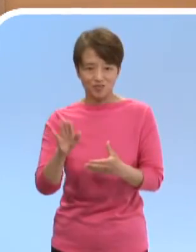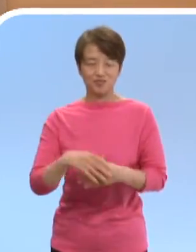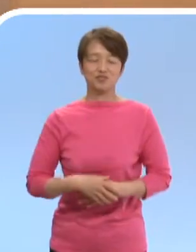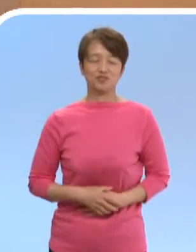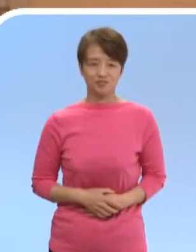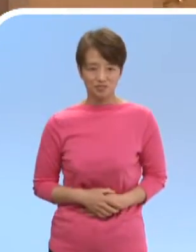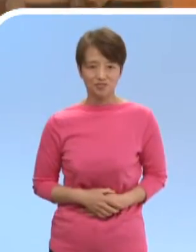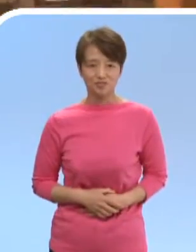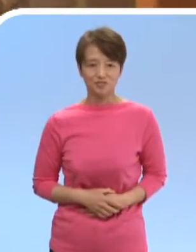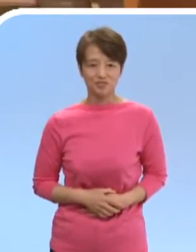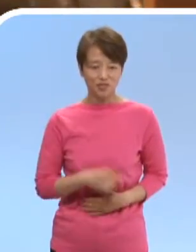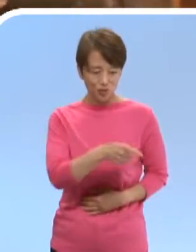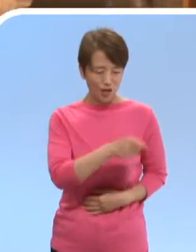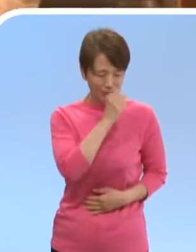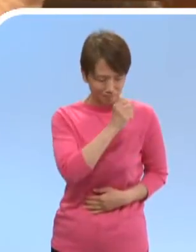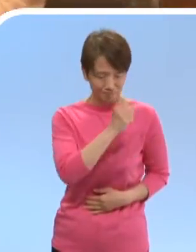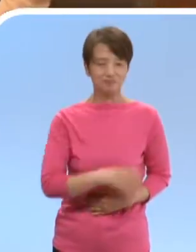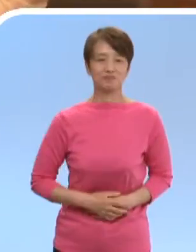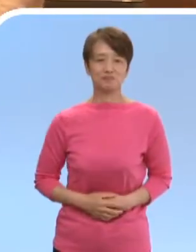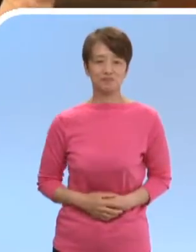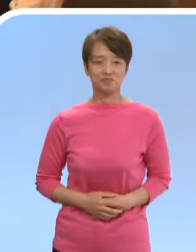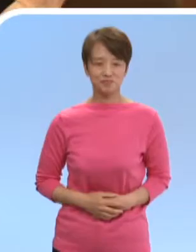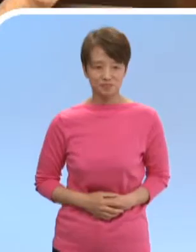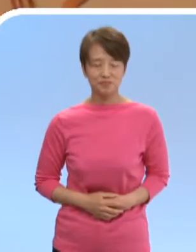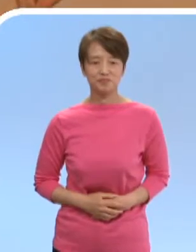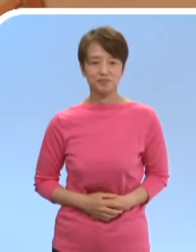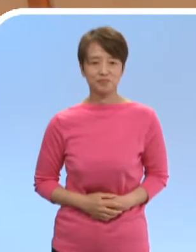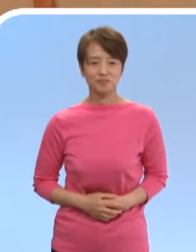になってます。 いやもうそれください。